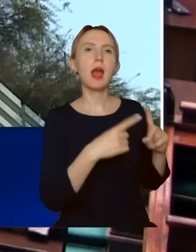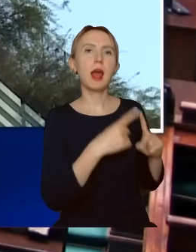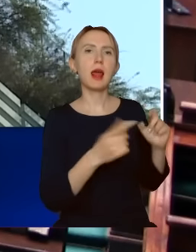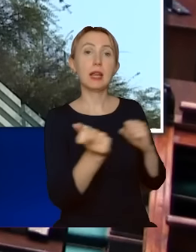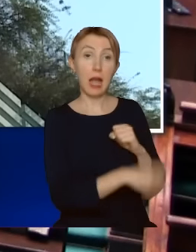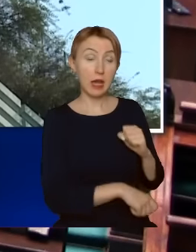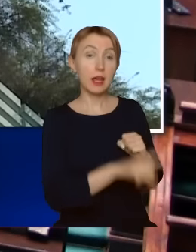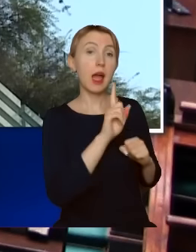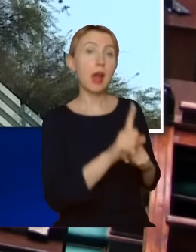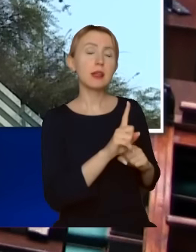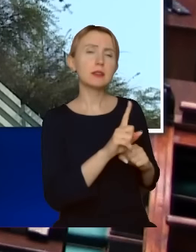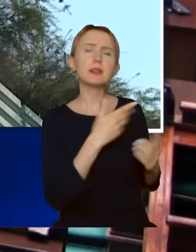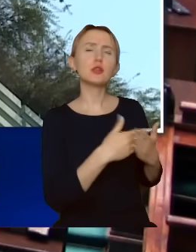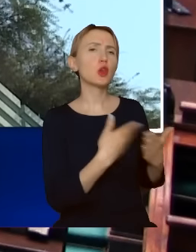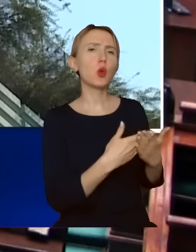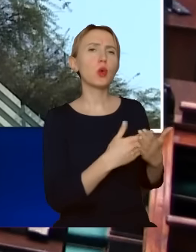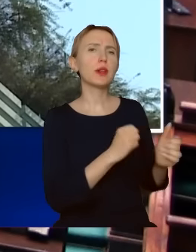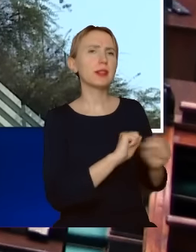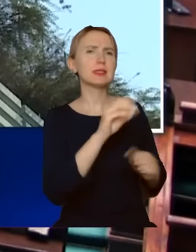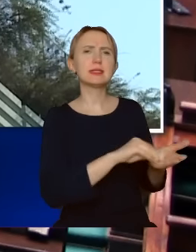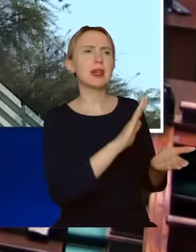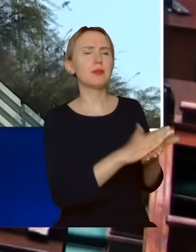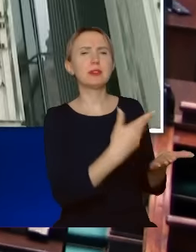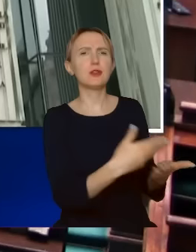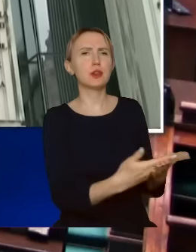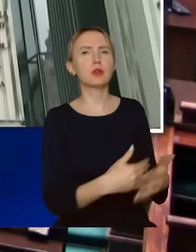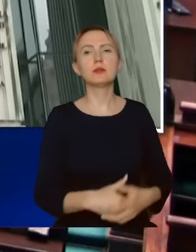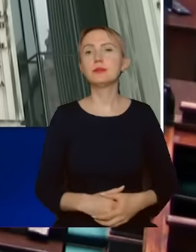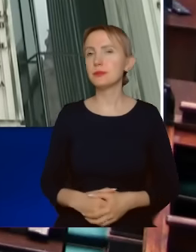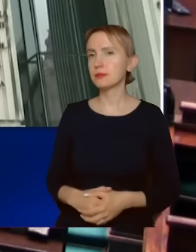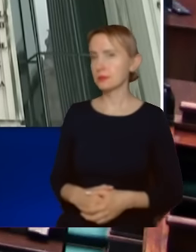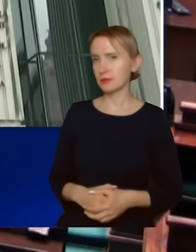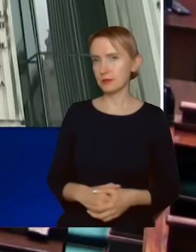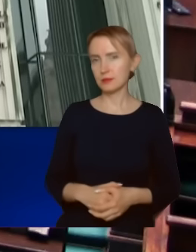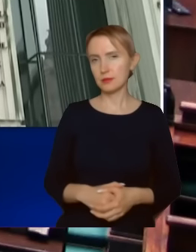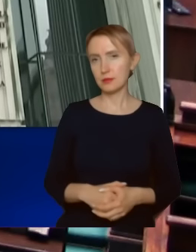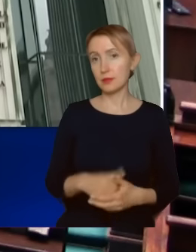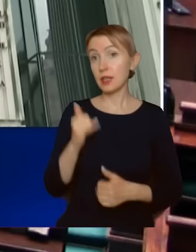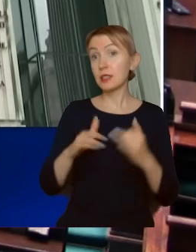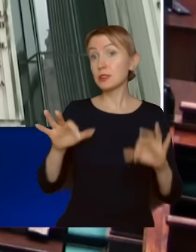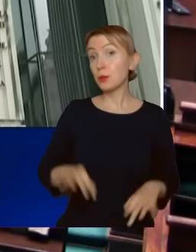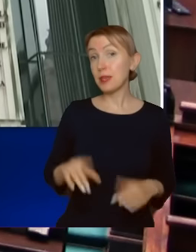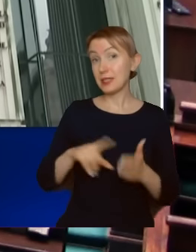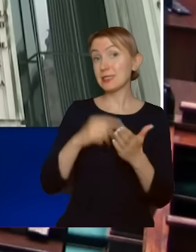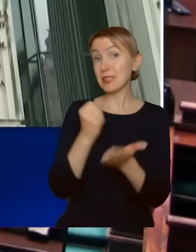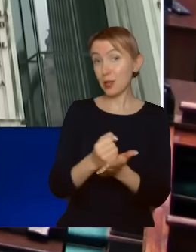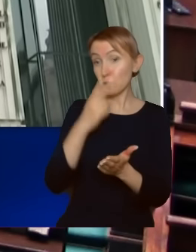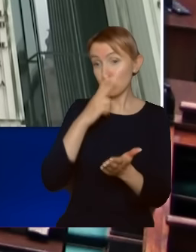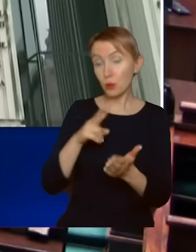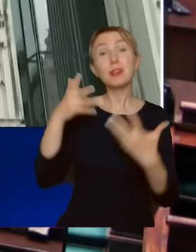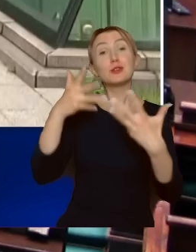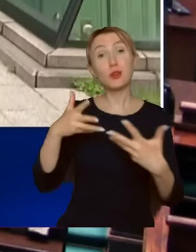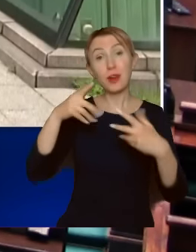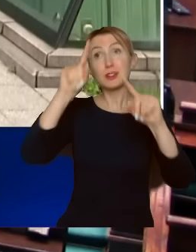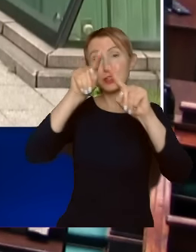ale przepraszam ale dlaczego jest w ogóle taki zapis jeżeli pani sięgnie do statutu stowarzyszeń